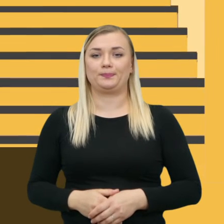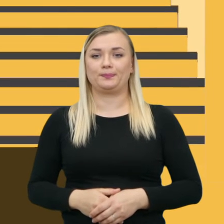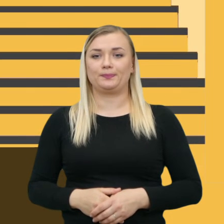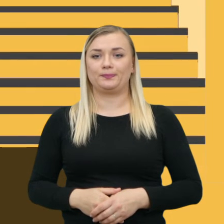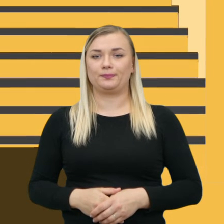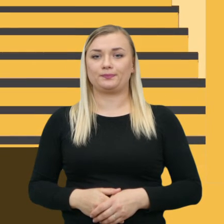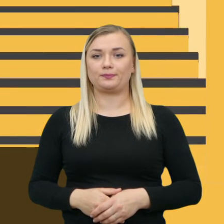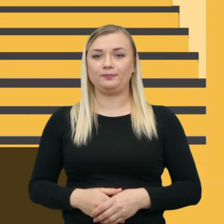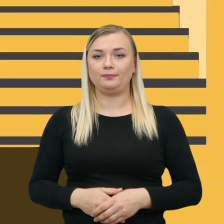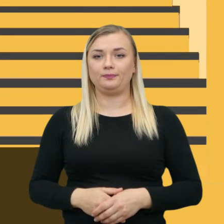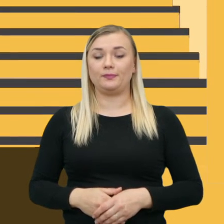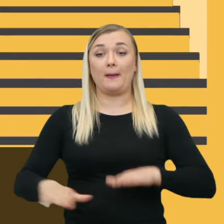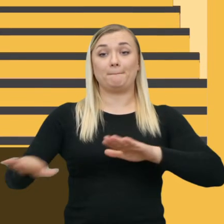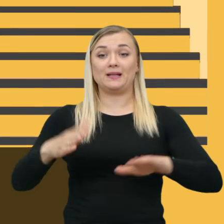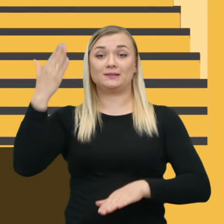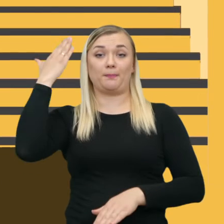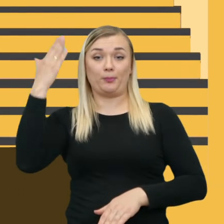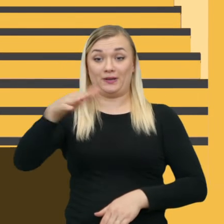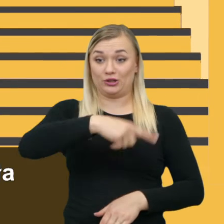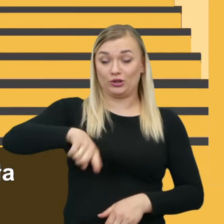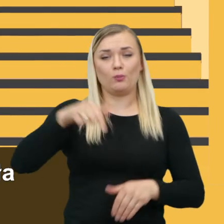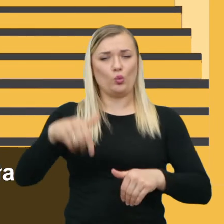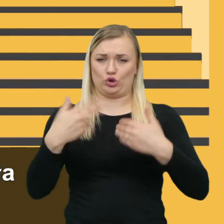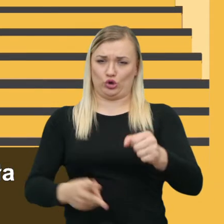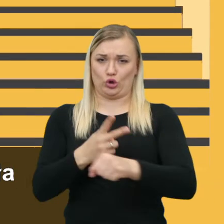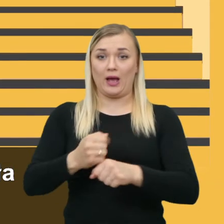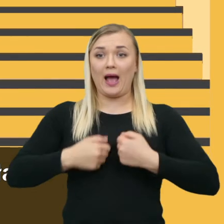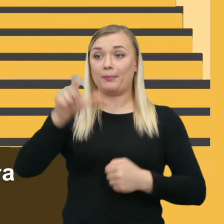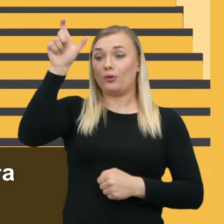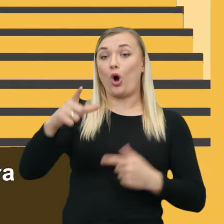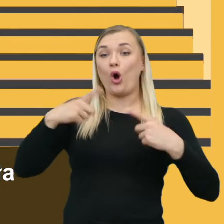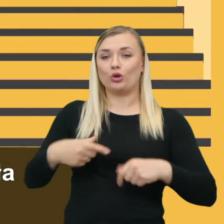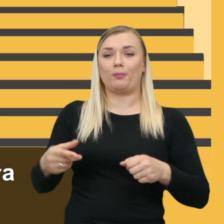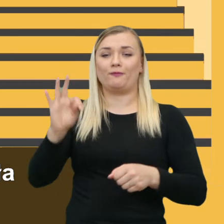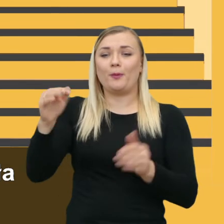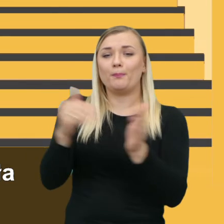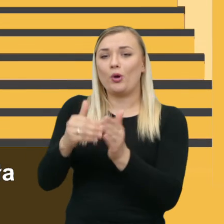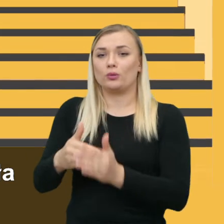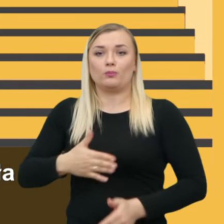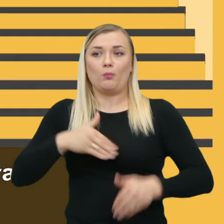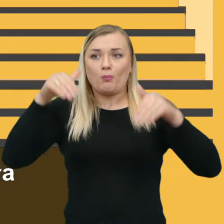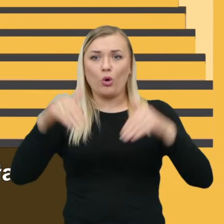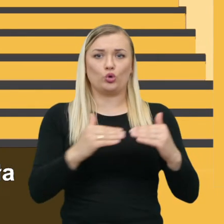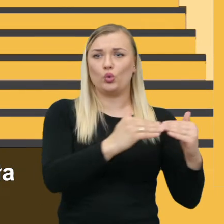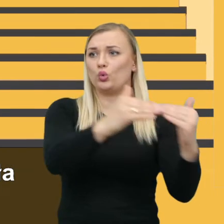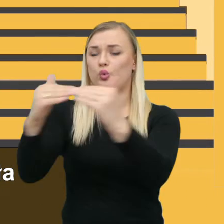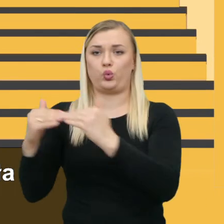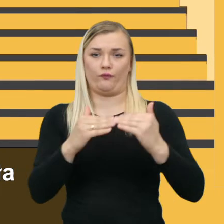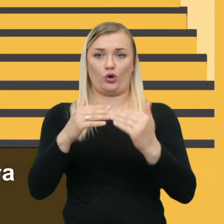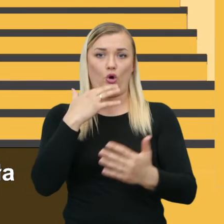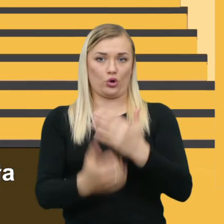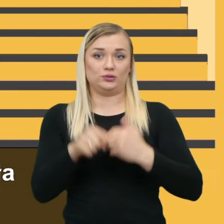Podmiot publiczny musi wówczas zapewnić dostępność. Dzięki temu osoba ze szczególnymi potrzebami będzie mogła korzystać z